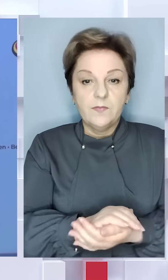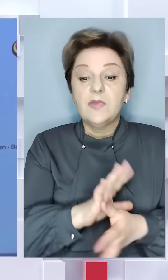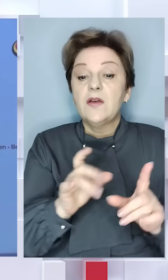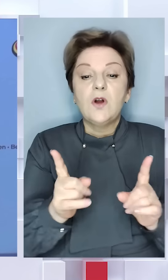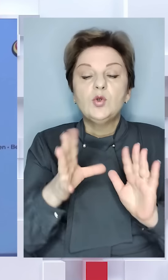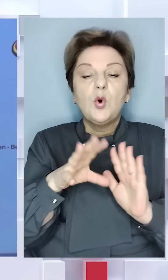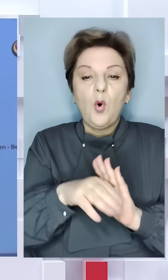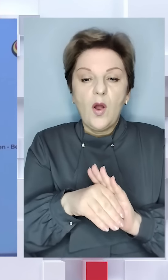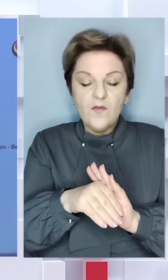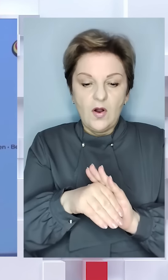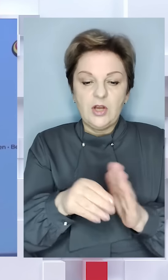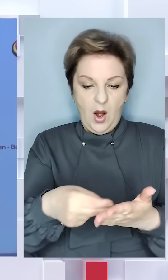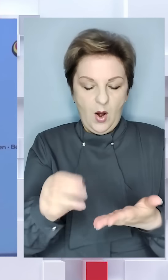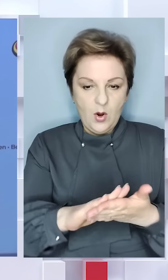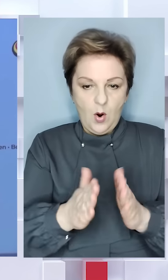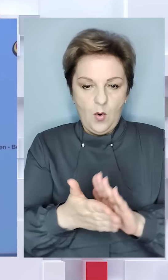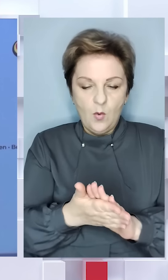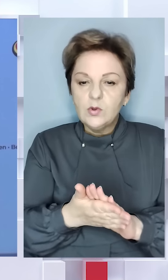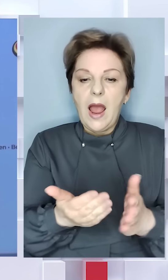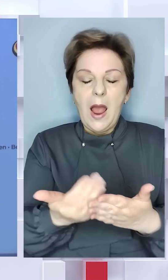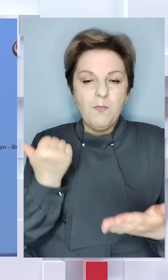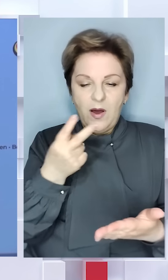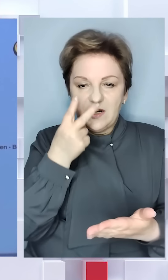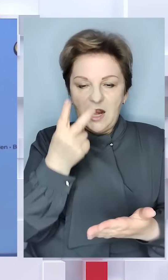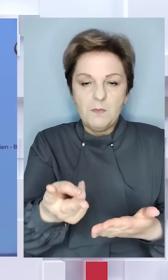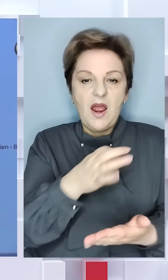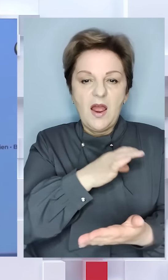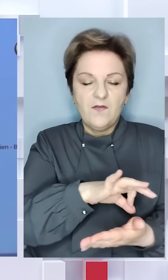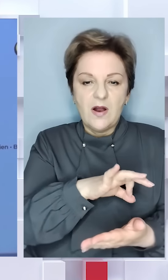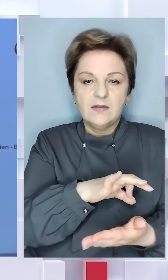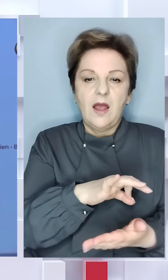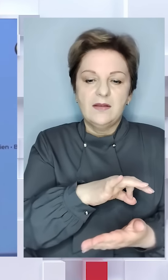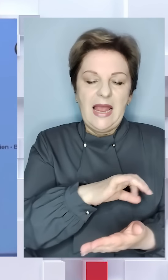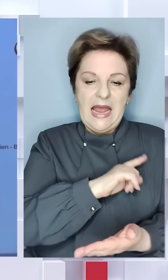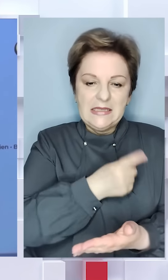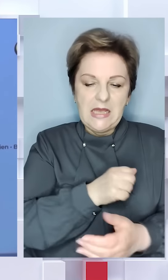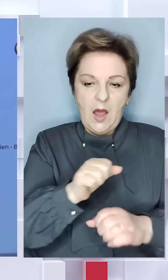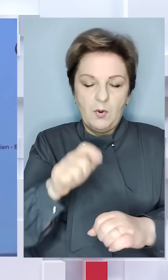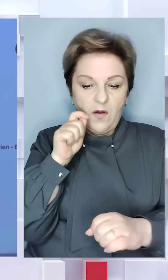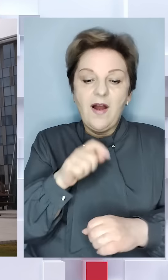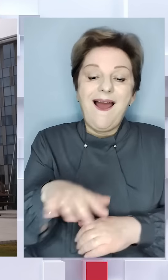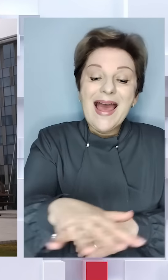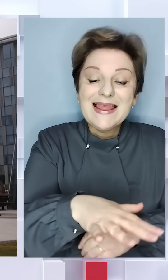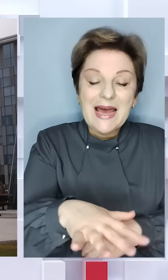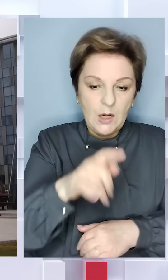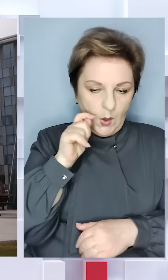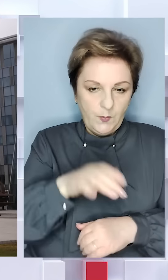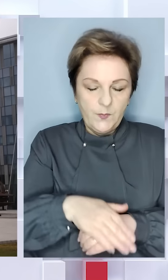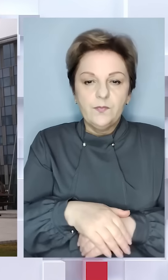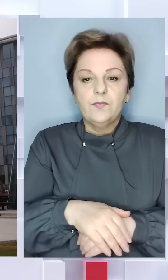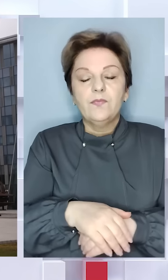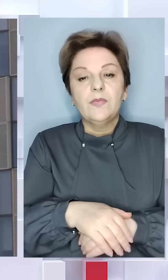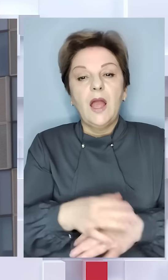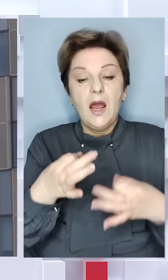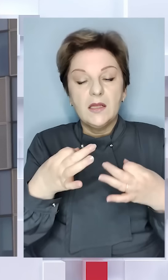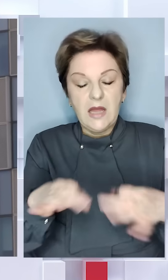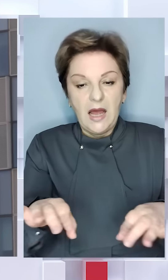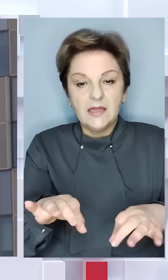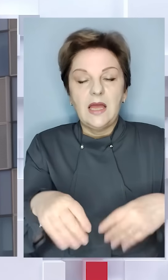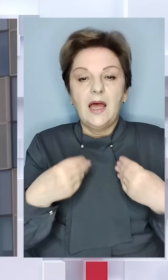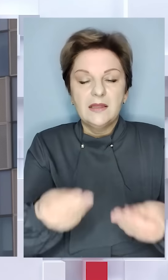Все, що включає ця угода, передбачено для використання силами оборони України на території України. Закликала дати Україні